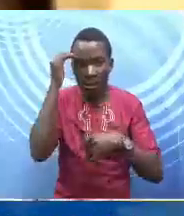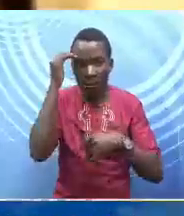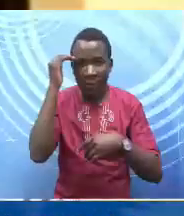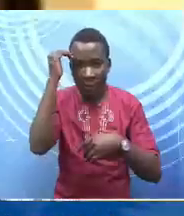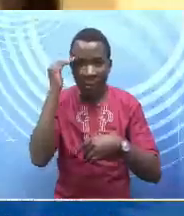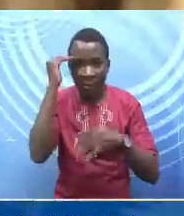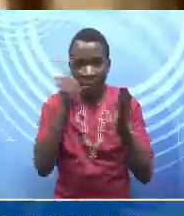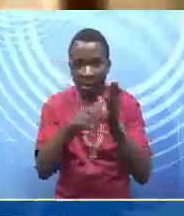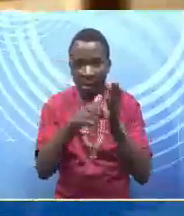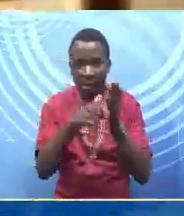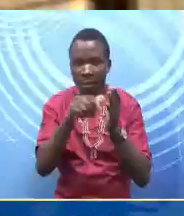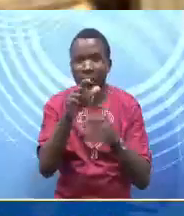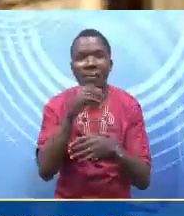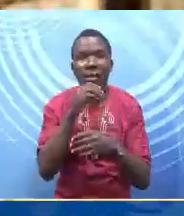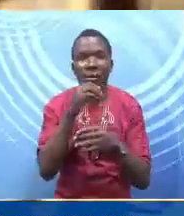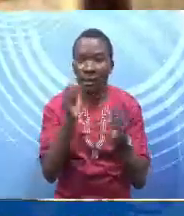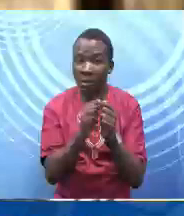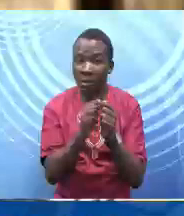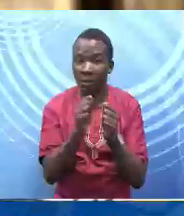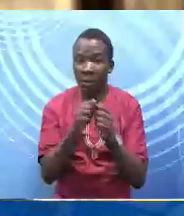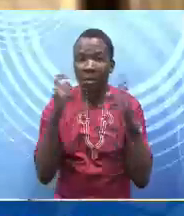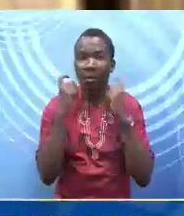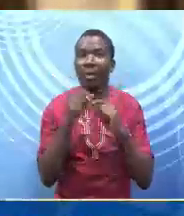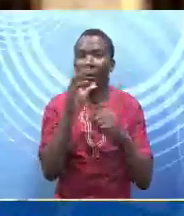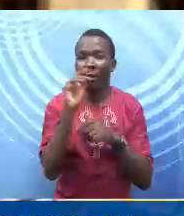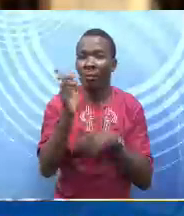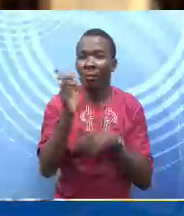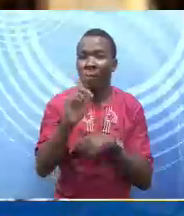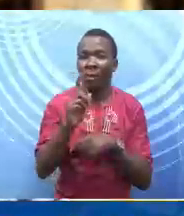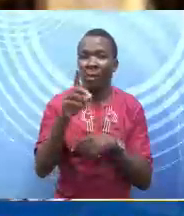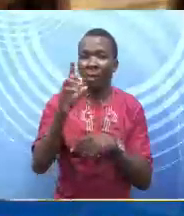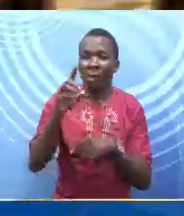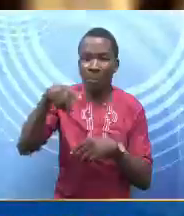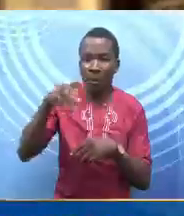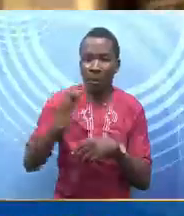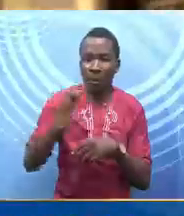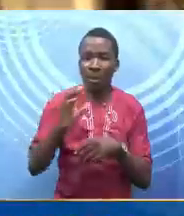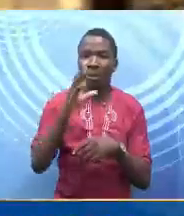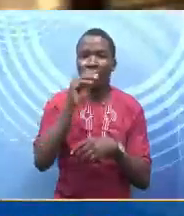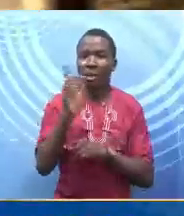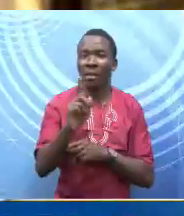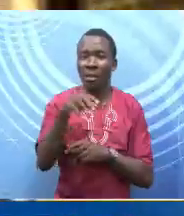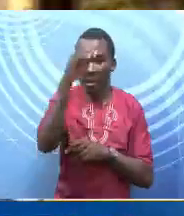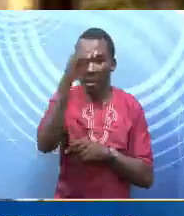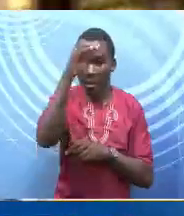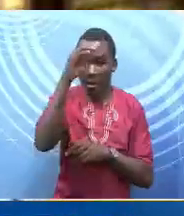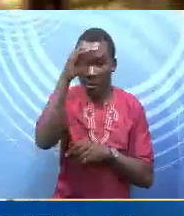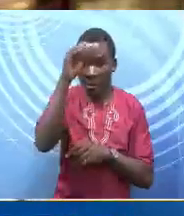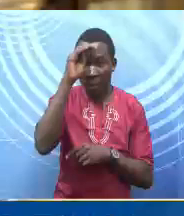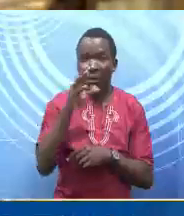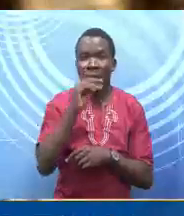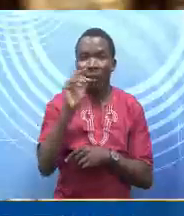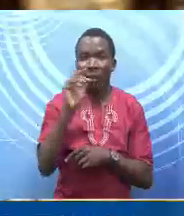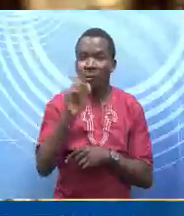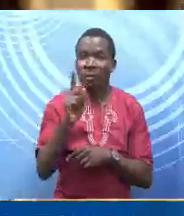cya Bizuru mbona kigeze meya ntavuga DPC ntavuga nta mupolisi uvuga sinzi icyo yigize nge mbona natabazanya kuba perezida